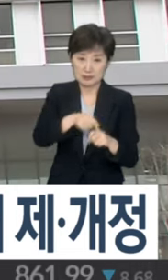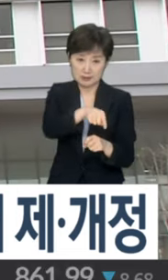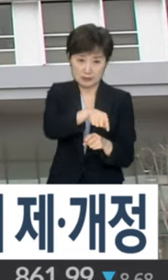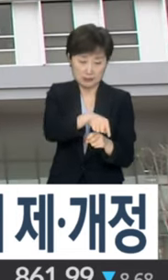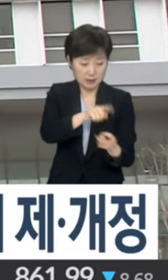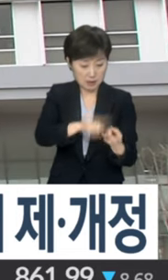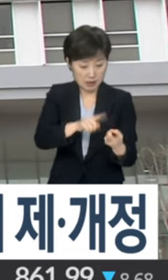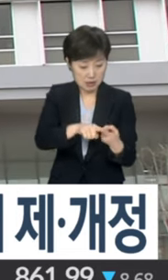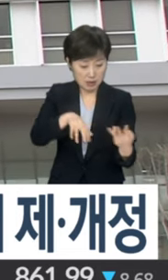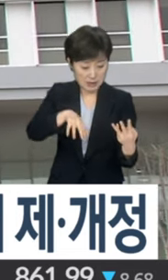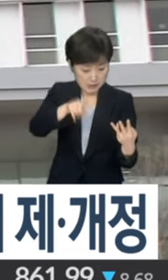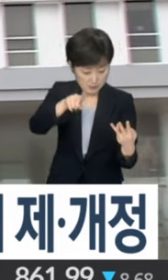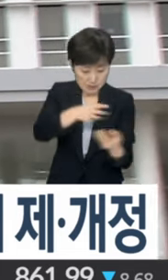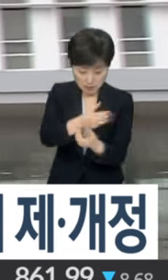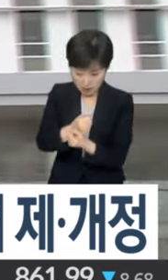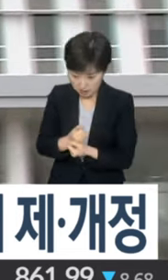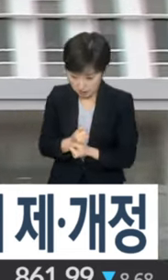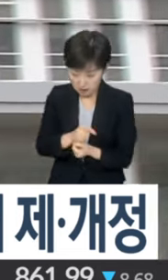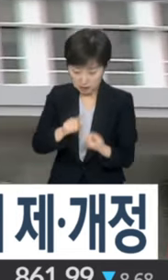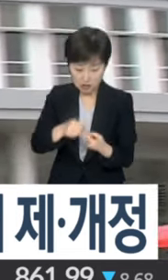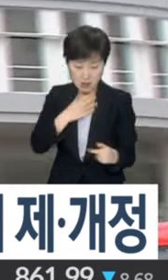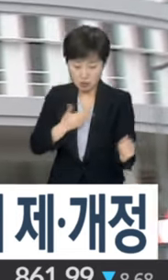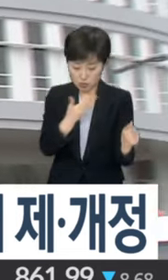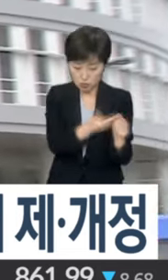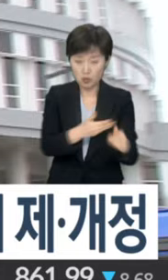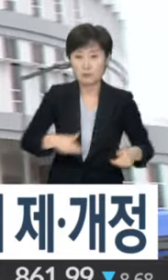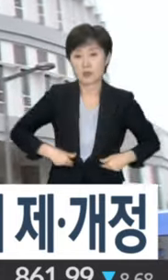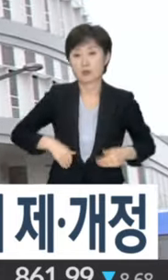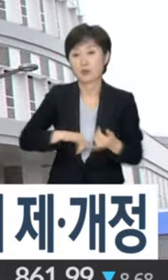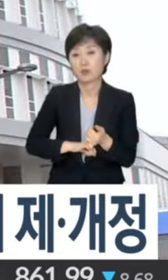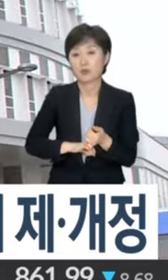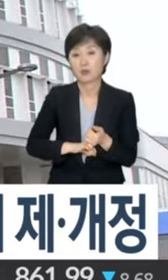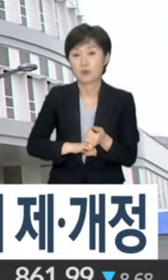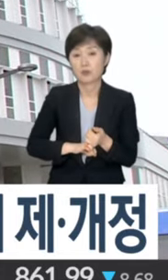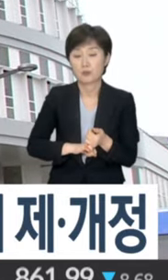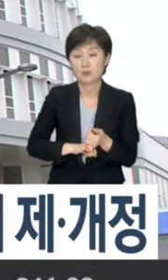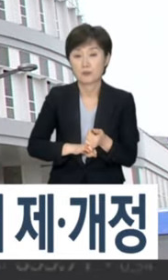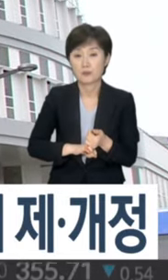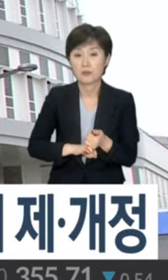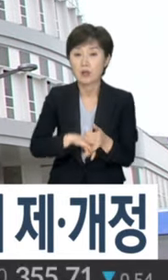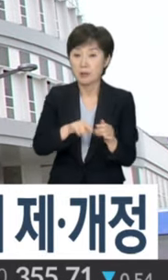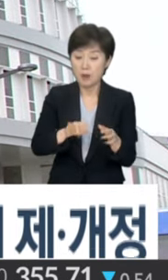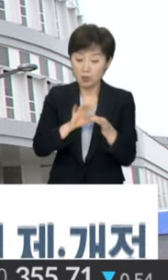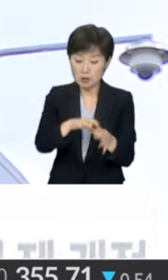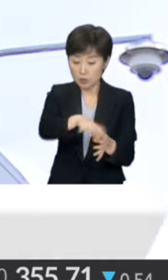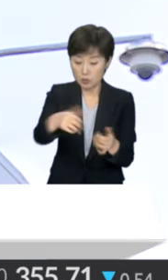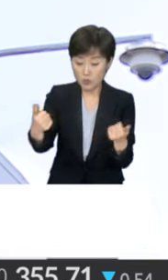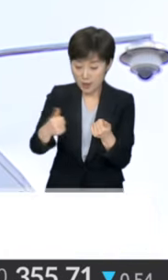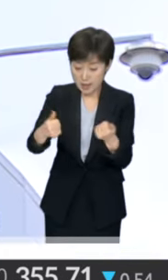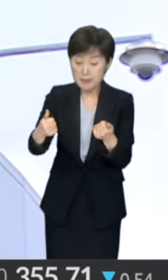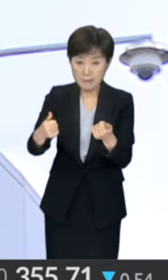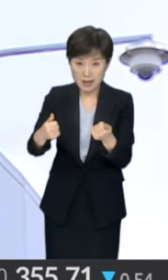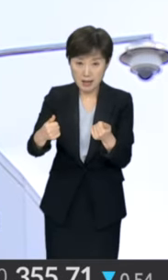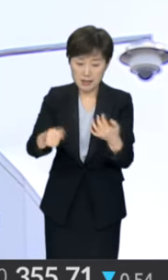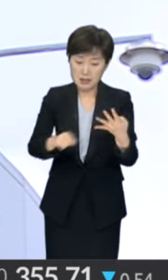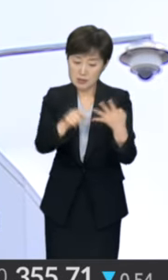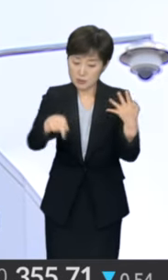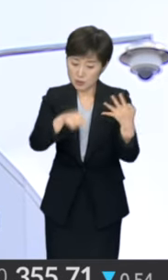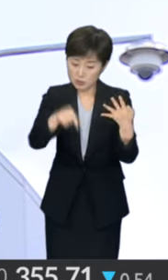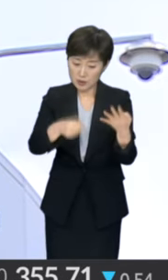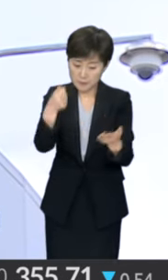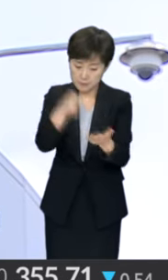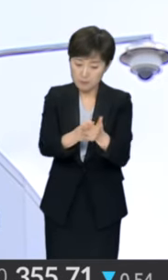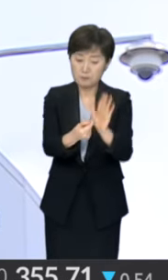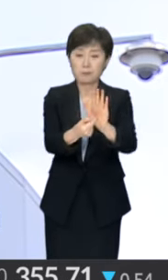3자와의 계약에 대한 사전 고지의무 조항이 포함됐습니다 문체부는 관계기관 협의를 거쳐 다음 달 중 확정